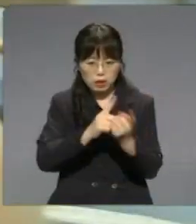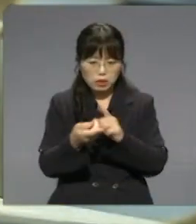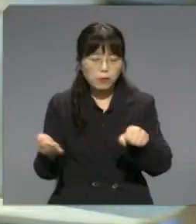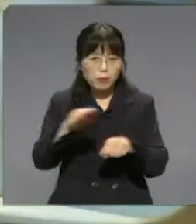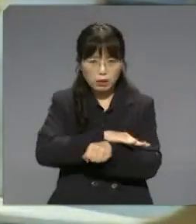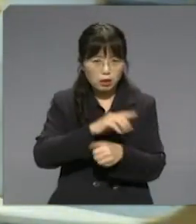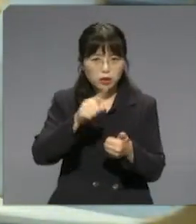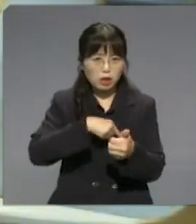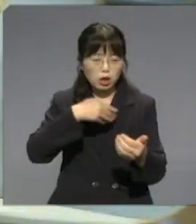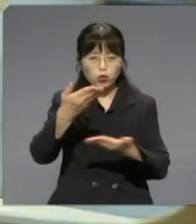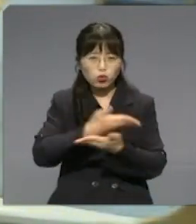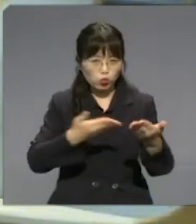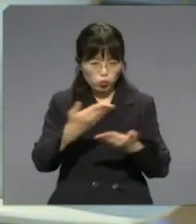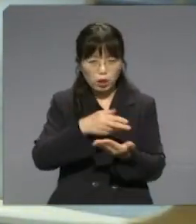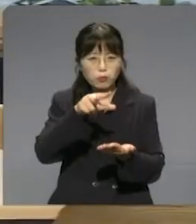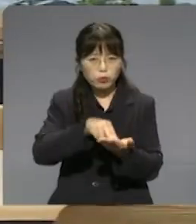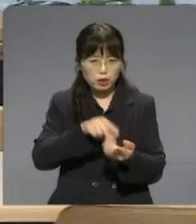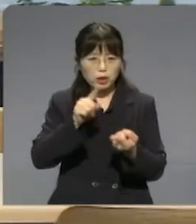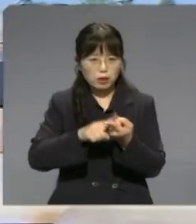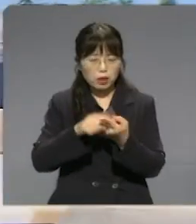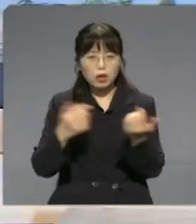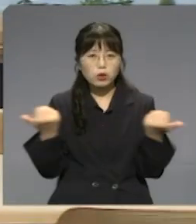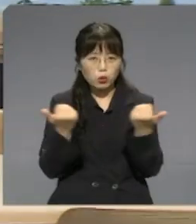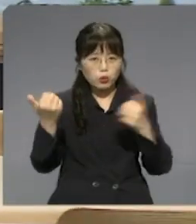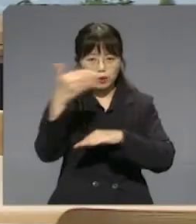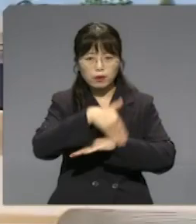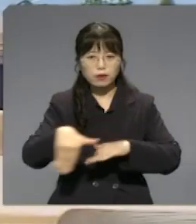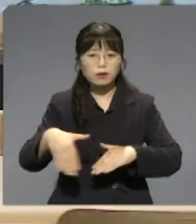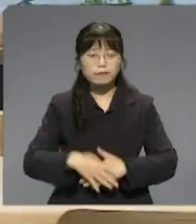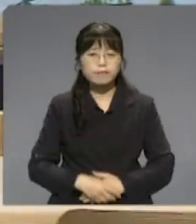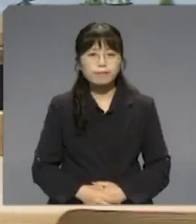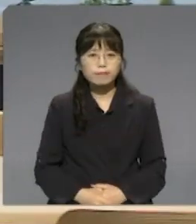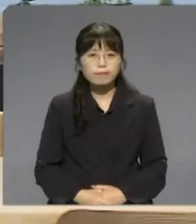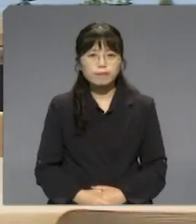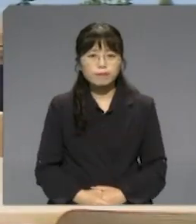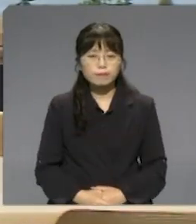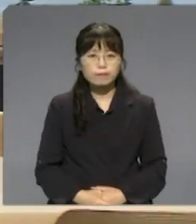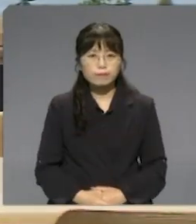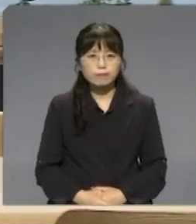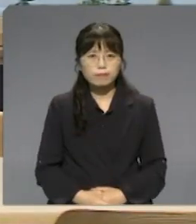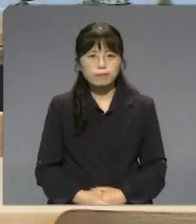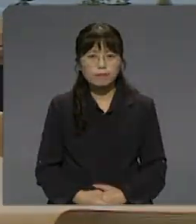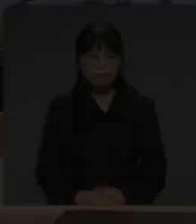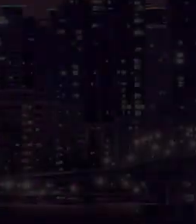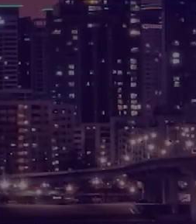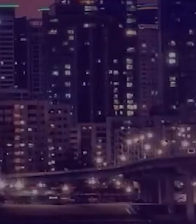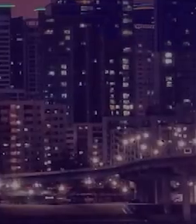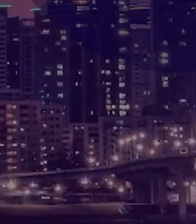자원순환 정책 현안에 대해 논의할 계획입니다. OBS 뉴스 황정환입니다.